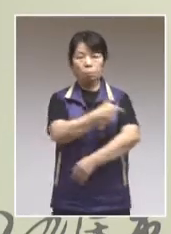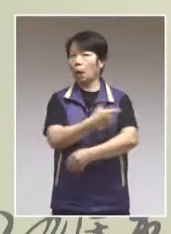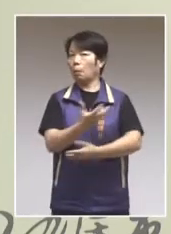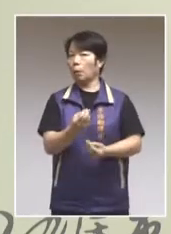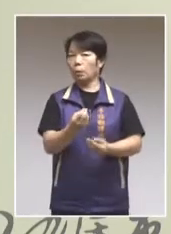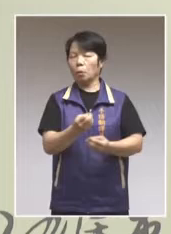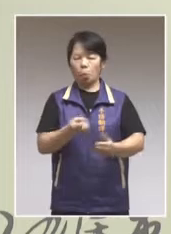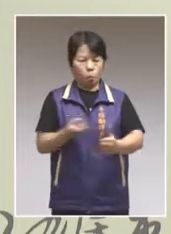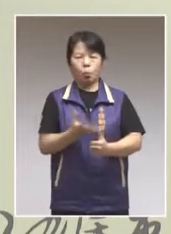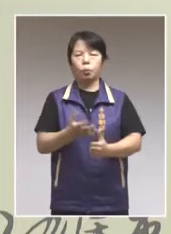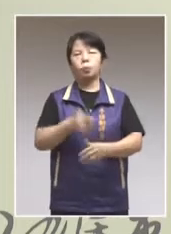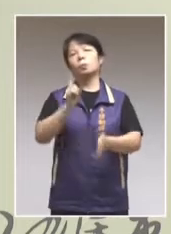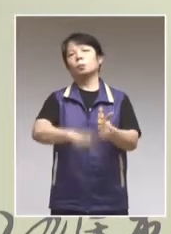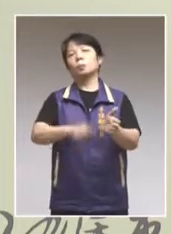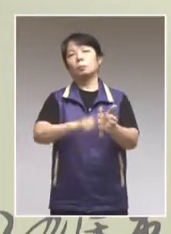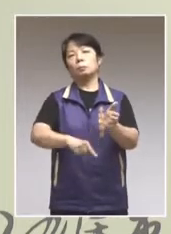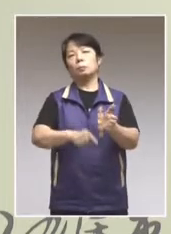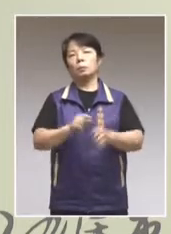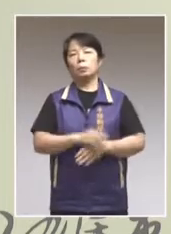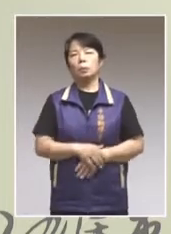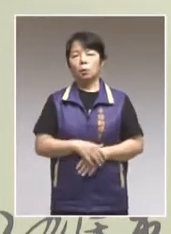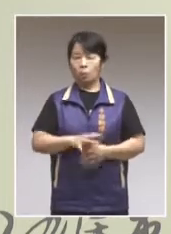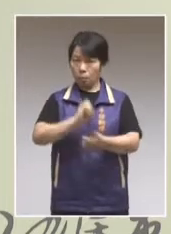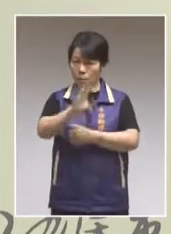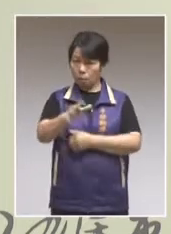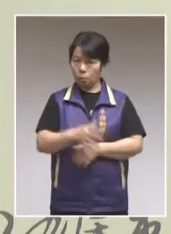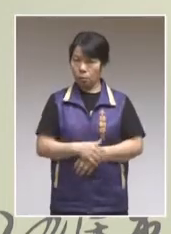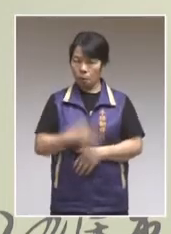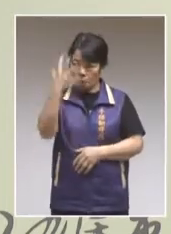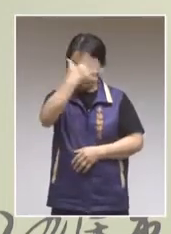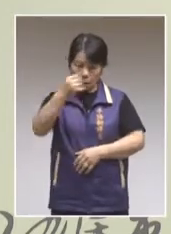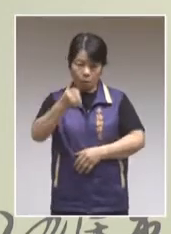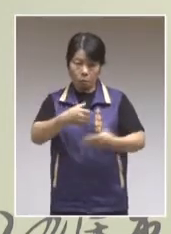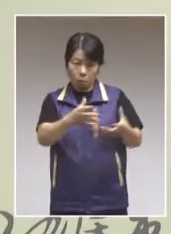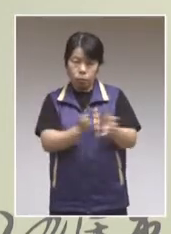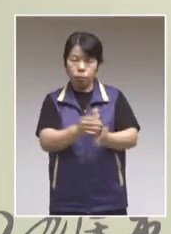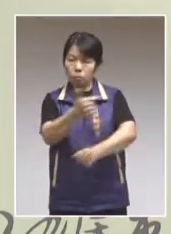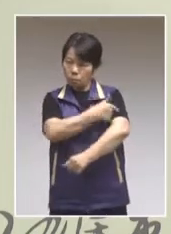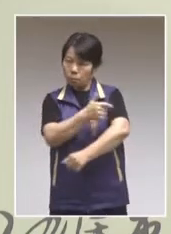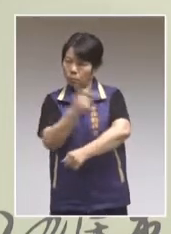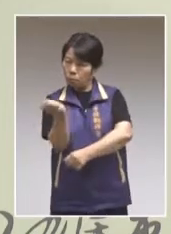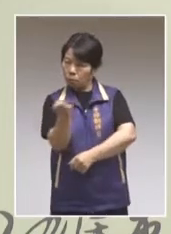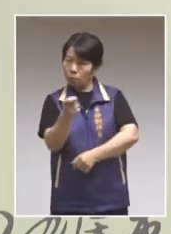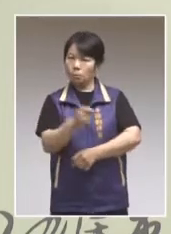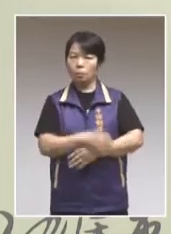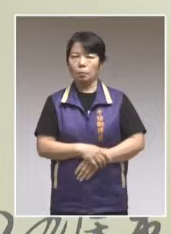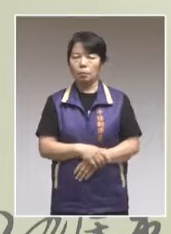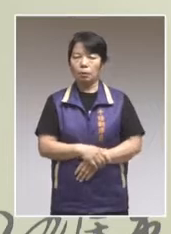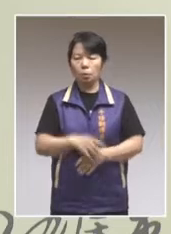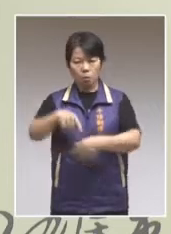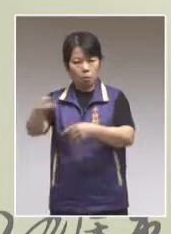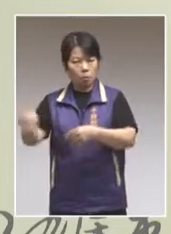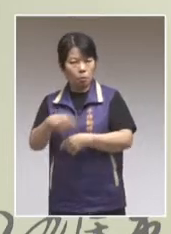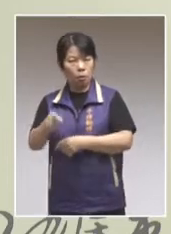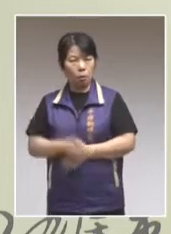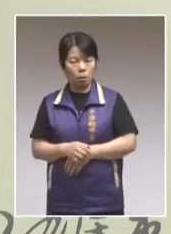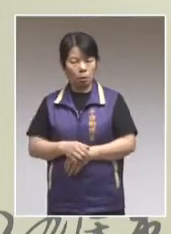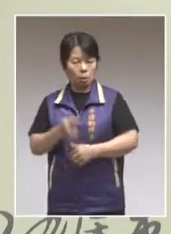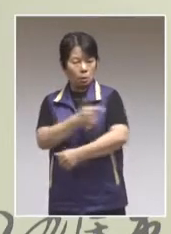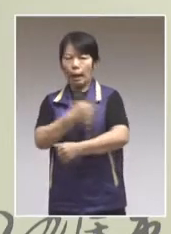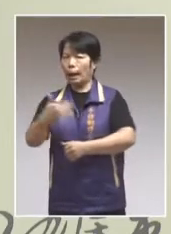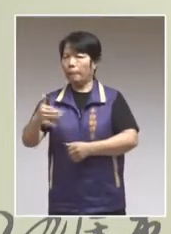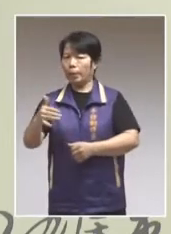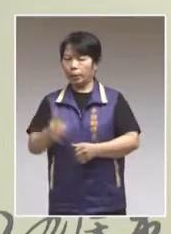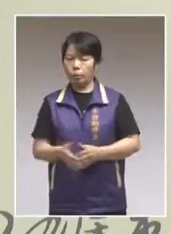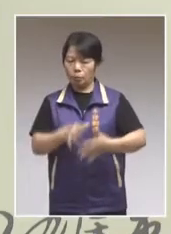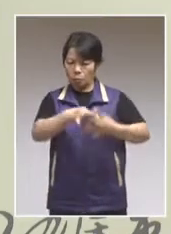险、哦，所以拜托大家长辈要赶快打疫苗，有一些没有打的。好、哦，我们有一些啊、这个鼓励的一些措